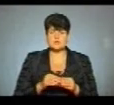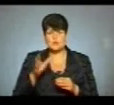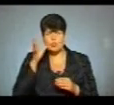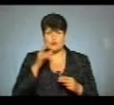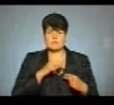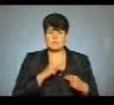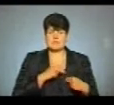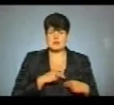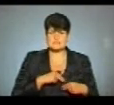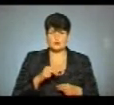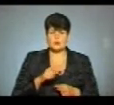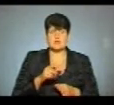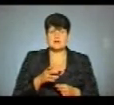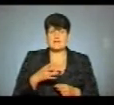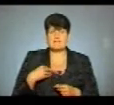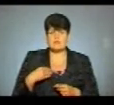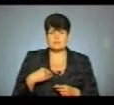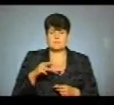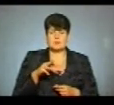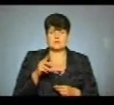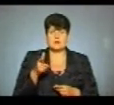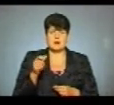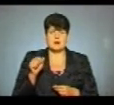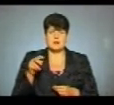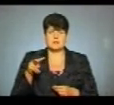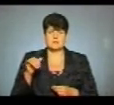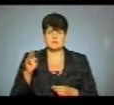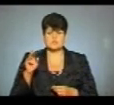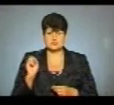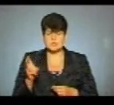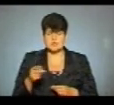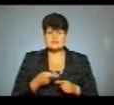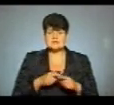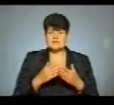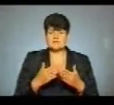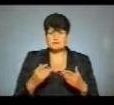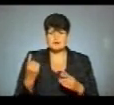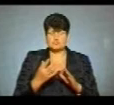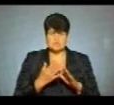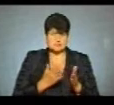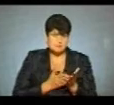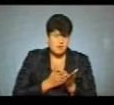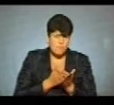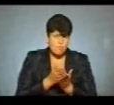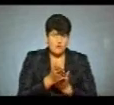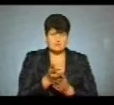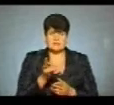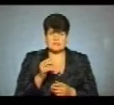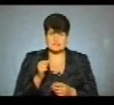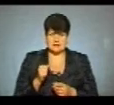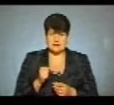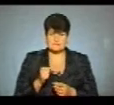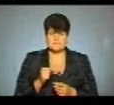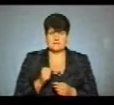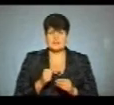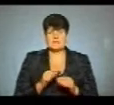Інституту українознавства, львів'янином Михайлом Галущаком. Ця виставка в першу чергу спрямована на здобувачів освіти,